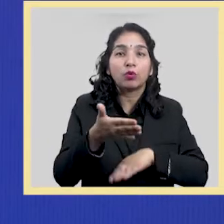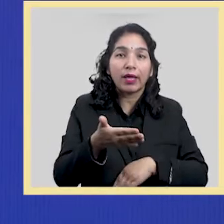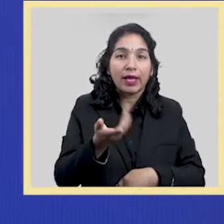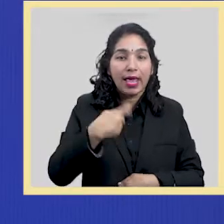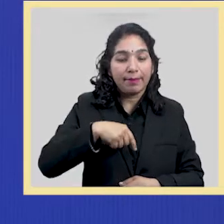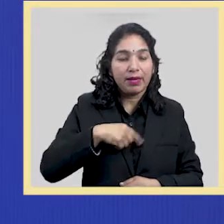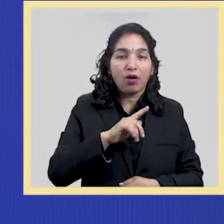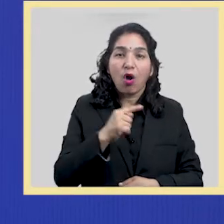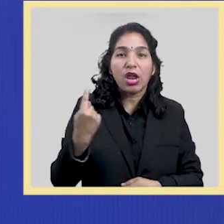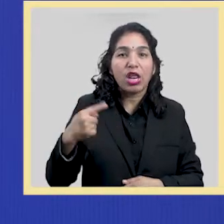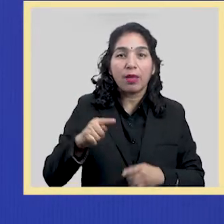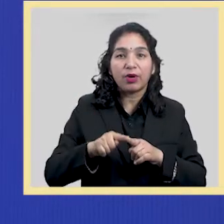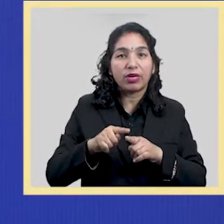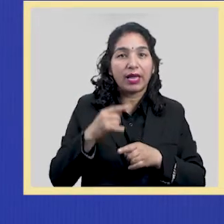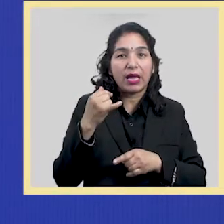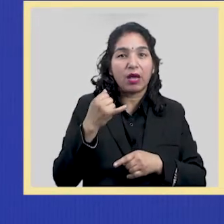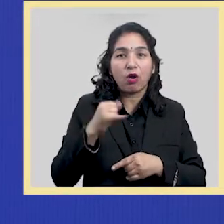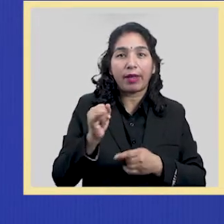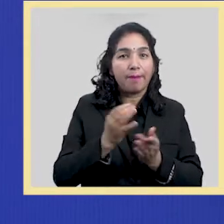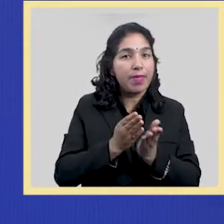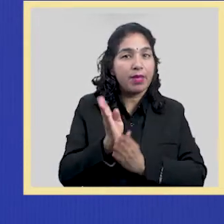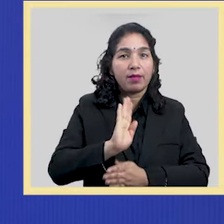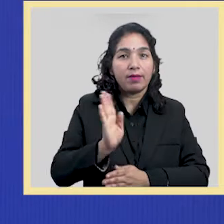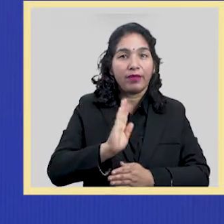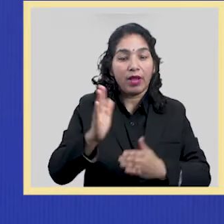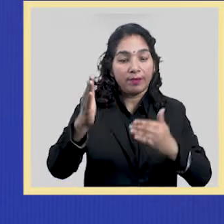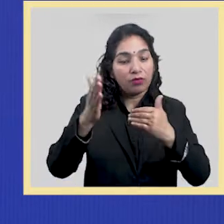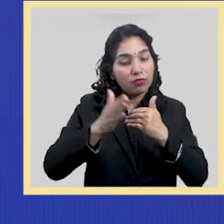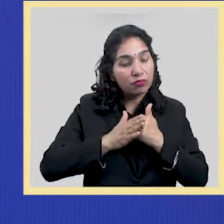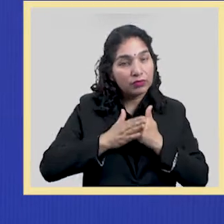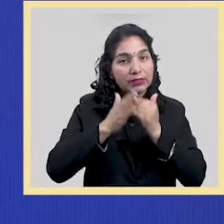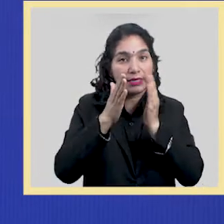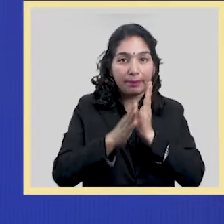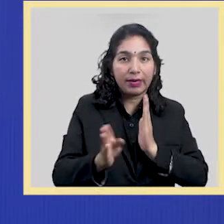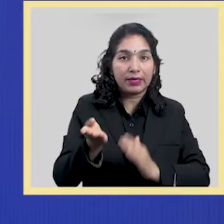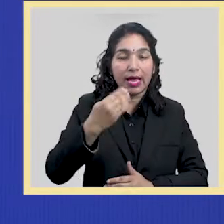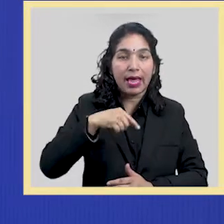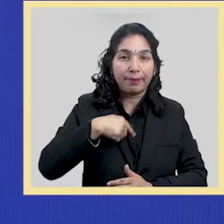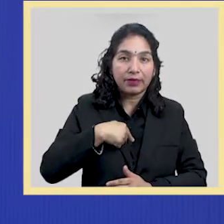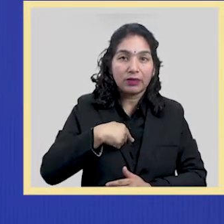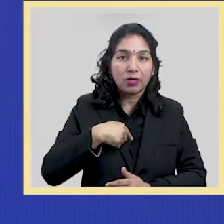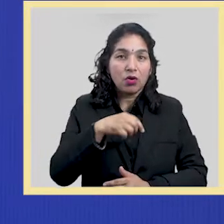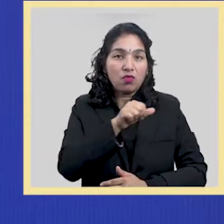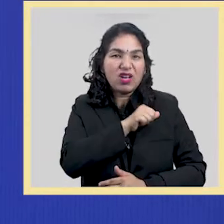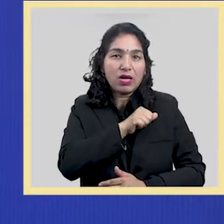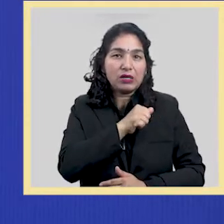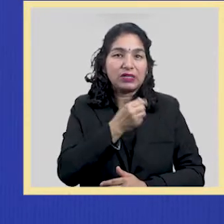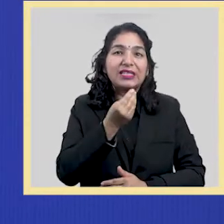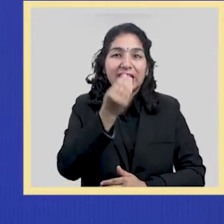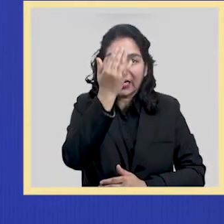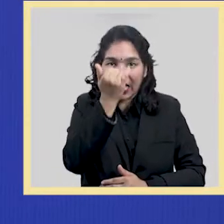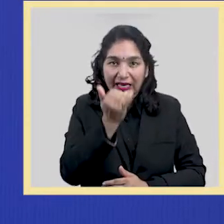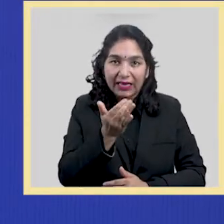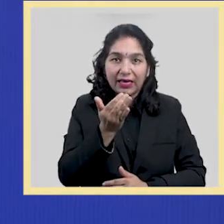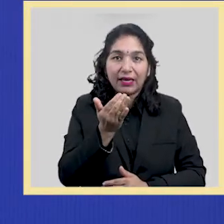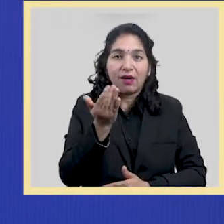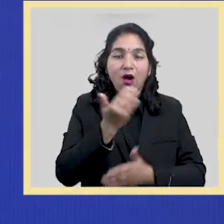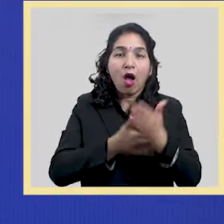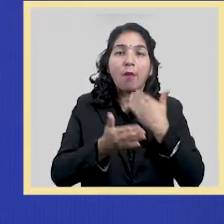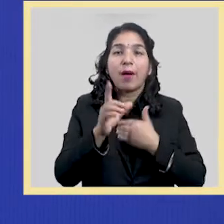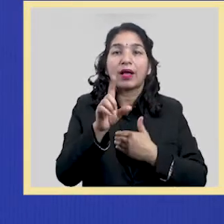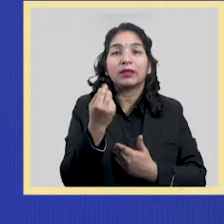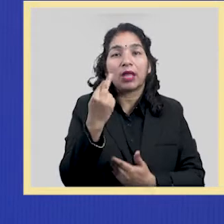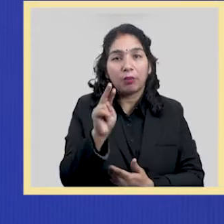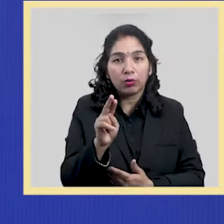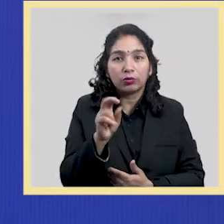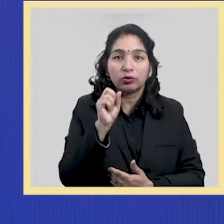साथीहरूलाई हामीले कहिले पनि त्यो चाहिँ दुर्व्यवहार गर्ने कुराहरू हामी त एकदम नजिकबाट उहाँहरू चाहिँ हामी अब उहाँहरू कारणवशले कुनै उसले गर्दाखेरि